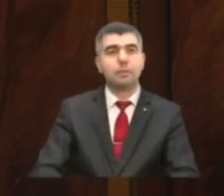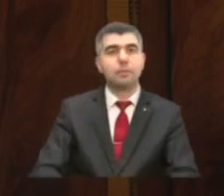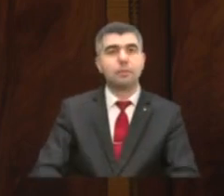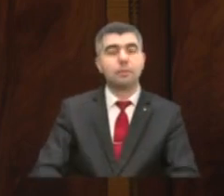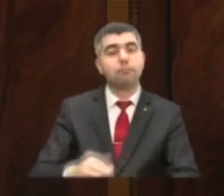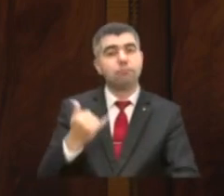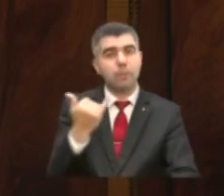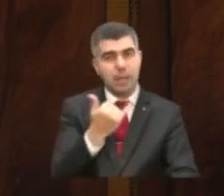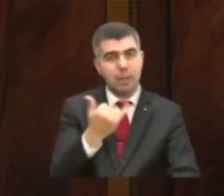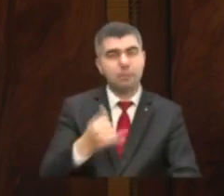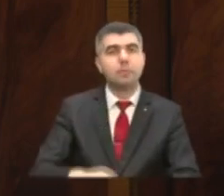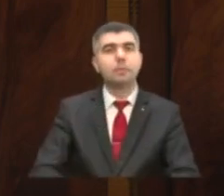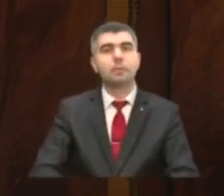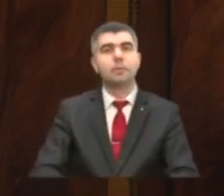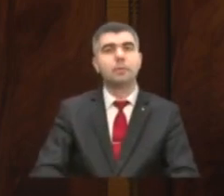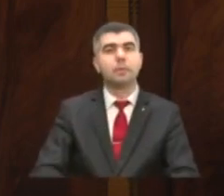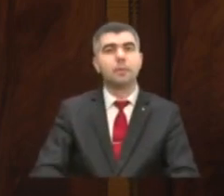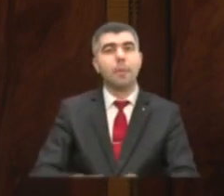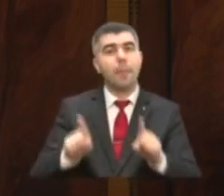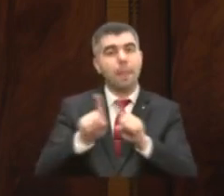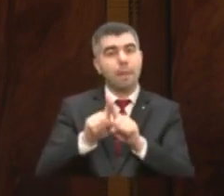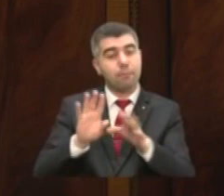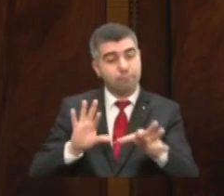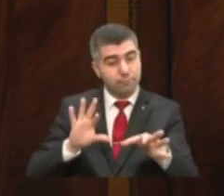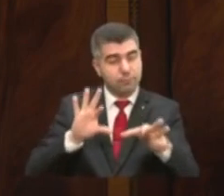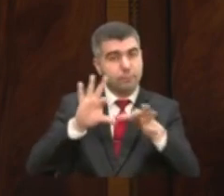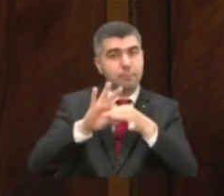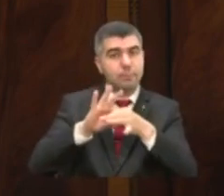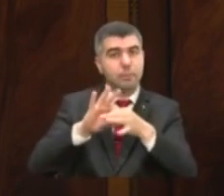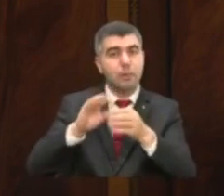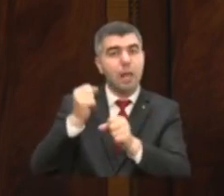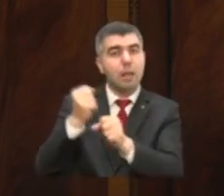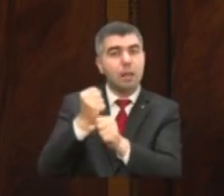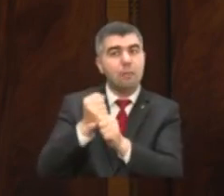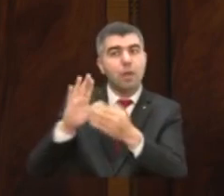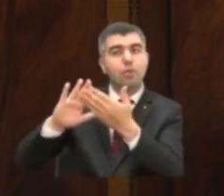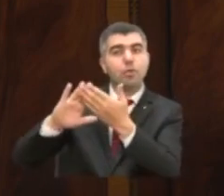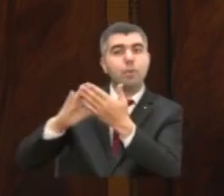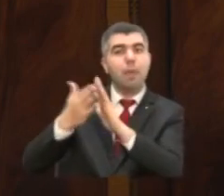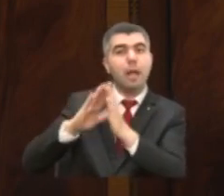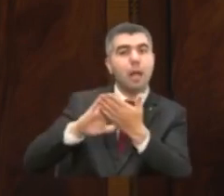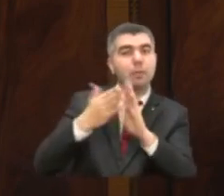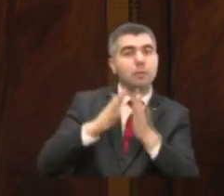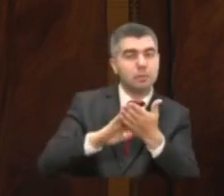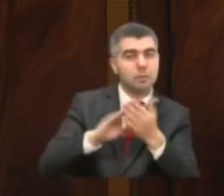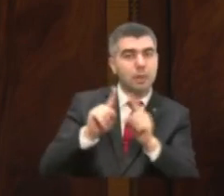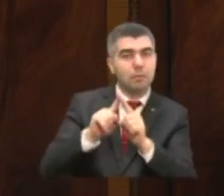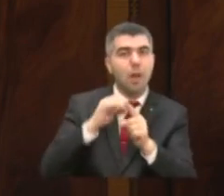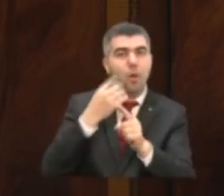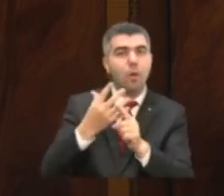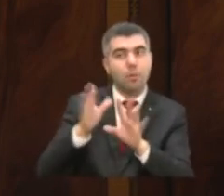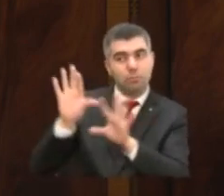حتى هو مهم جدا، وهو اشراك العمل الجمعوي كفاعل محوري في ميدان الوساطه في سوق